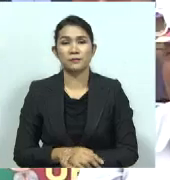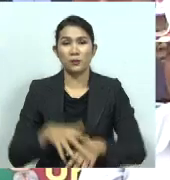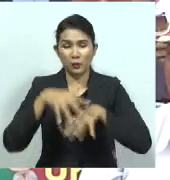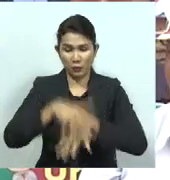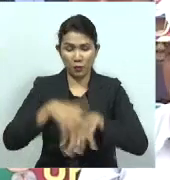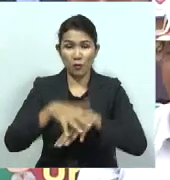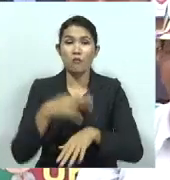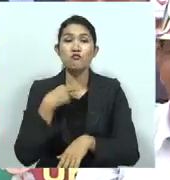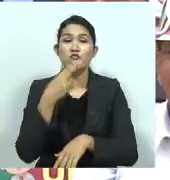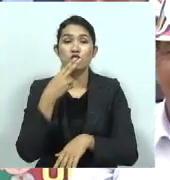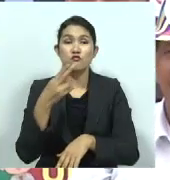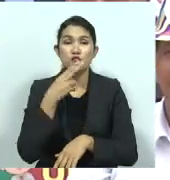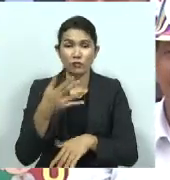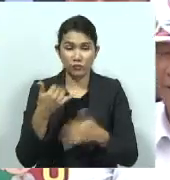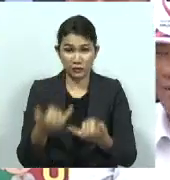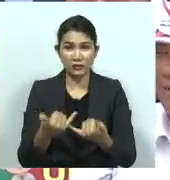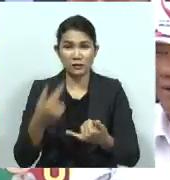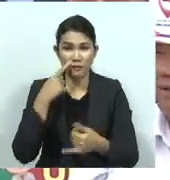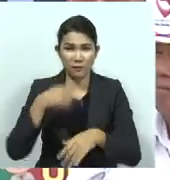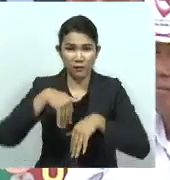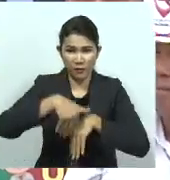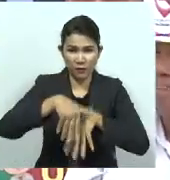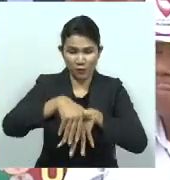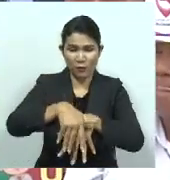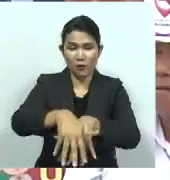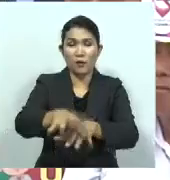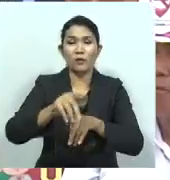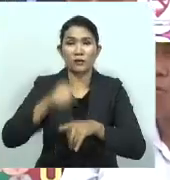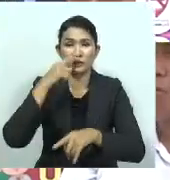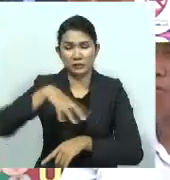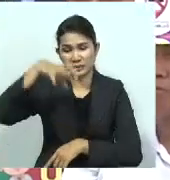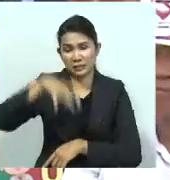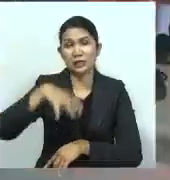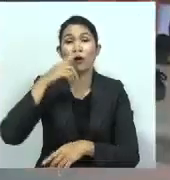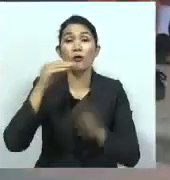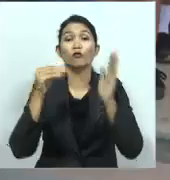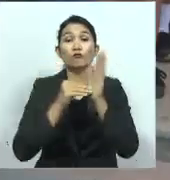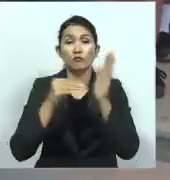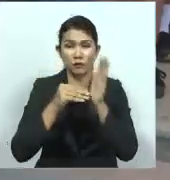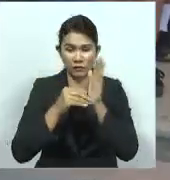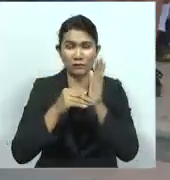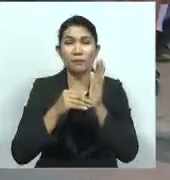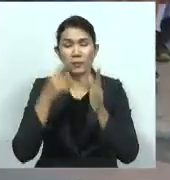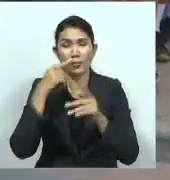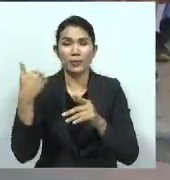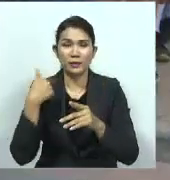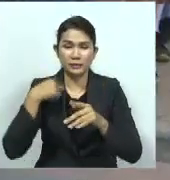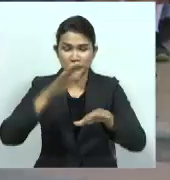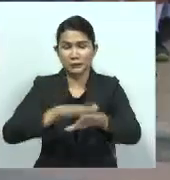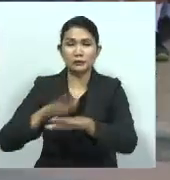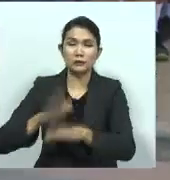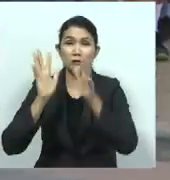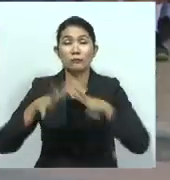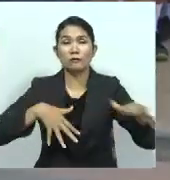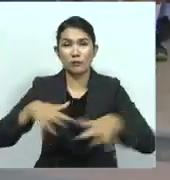ขบวนรณรงค์งดสูบบุหรี่นะครับได้ออกเดินไปตามเส้นทางรอบๆศาลาว่าการกรุงเทพมหานครนะครับได้มีการเชิญชวนให้พี่น้